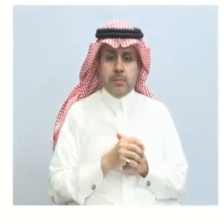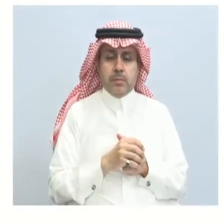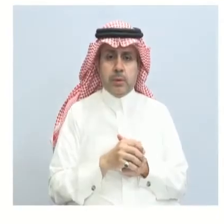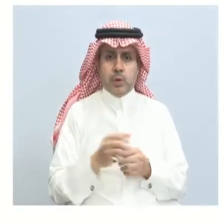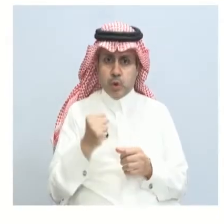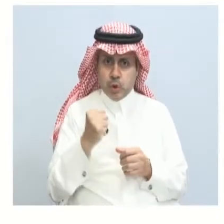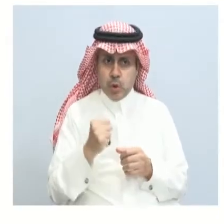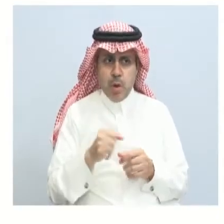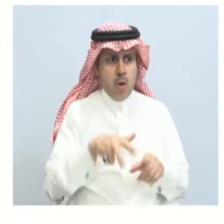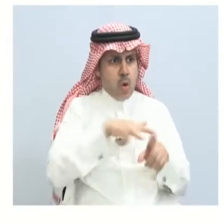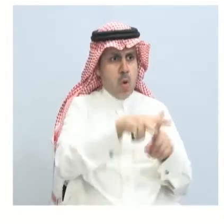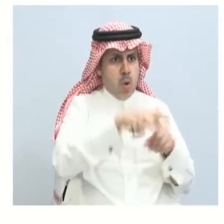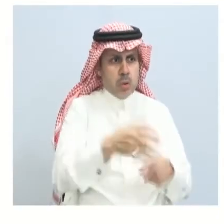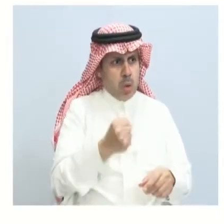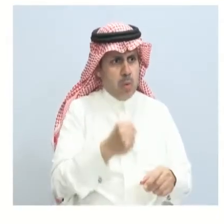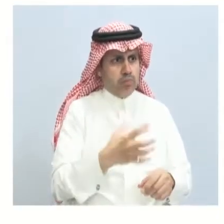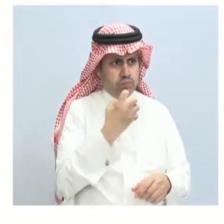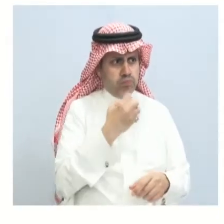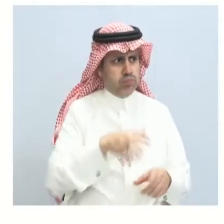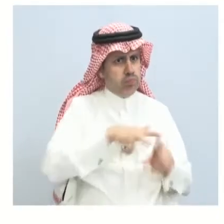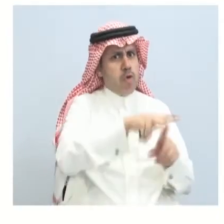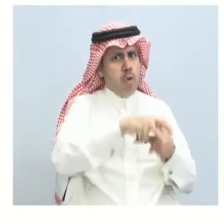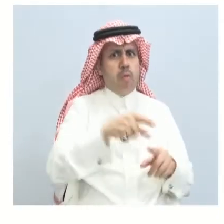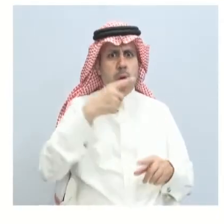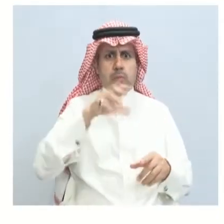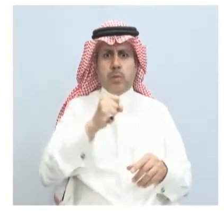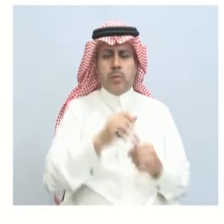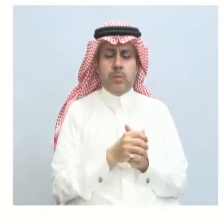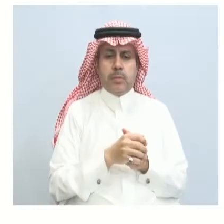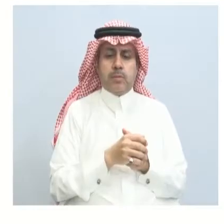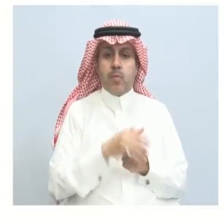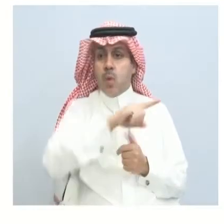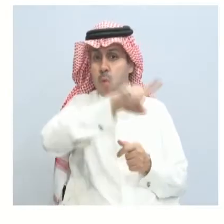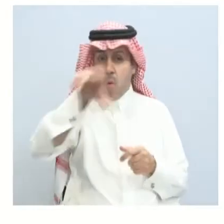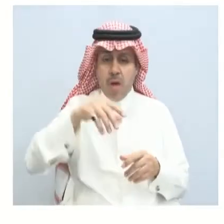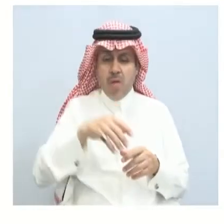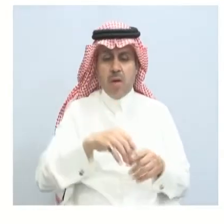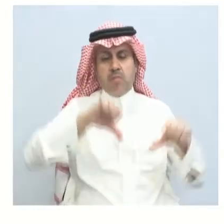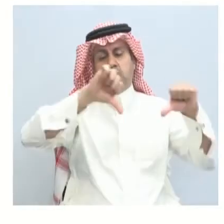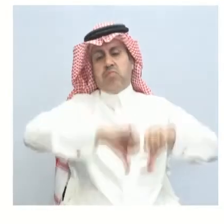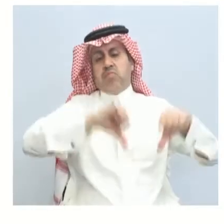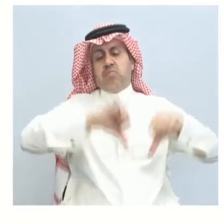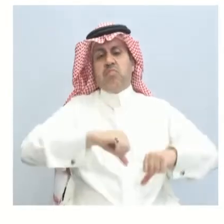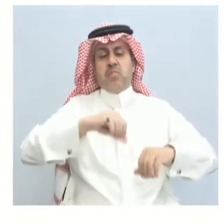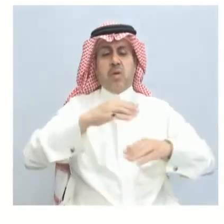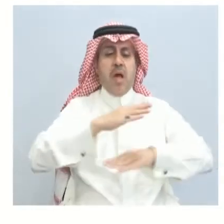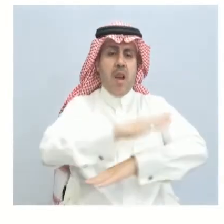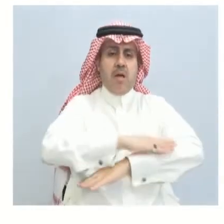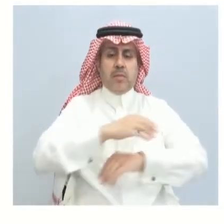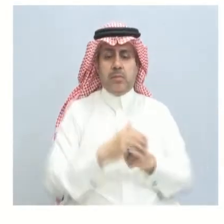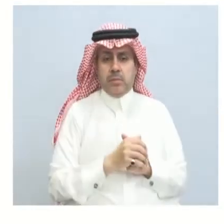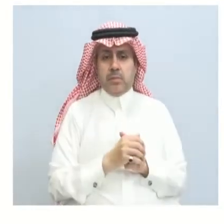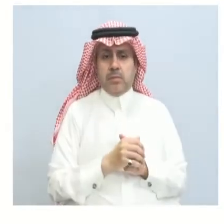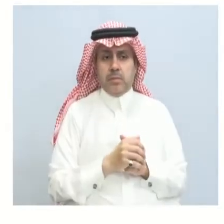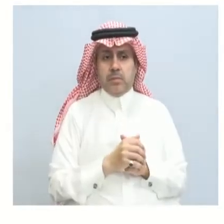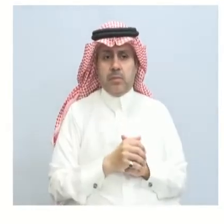والشده على الناس تعبيس الوجه لهم كل ذلك مما يعد من ثمرات سوء الخلق التي تورث